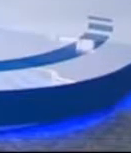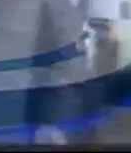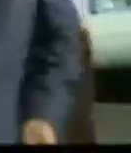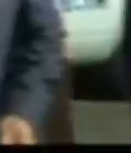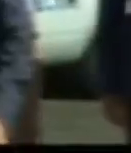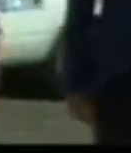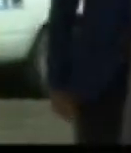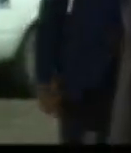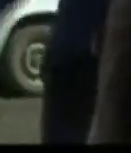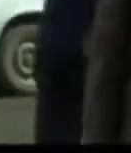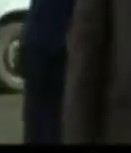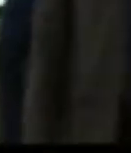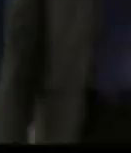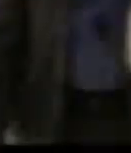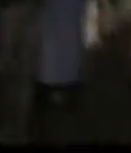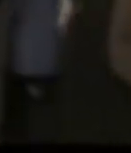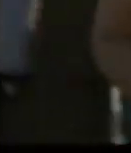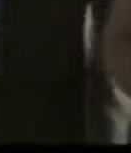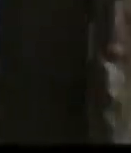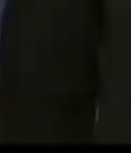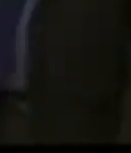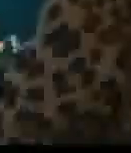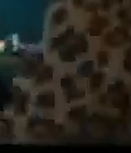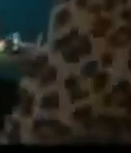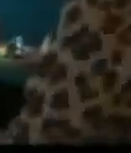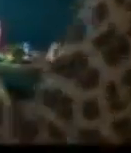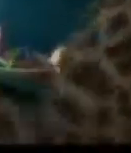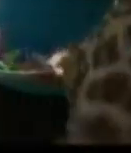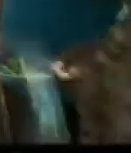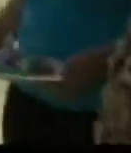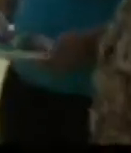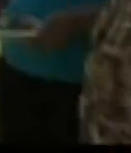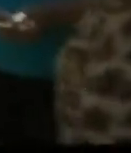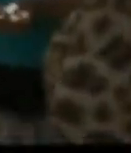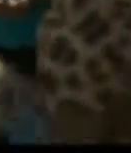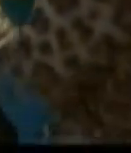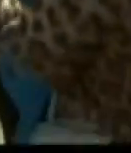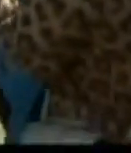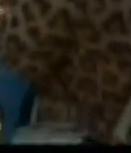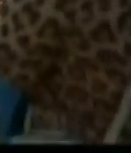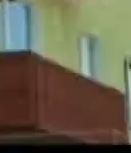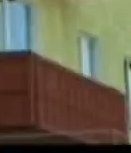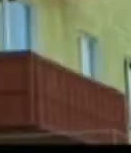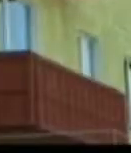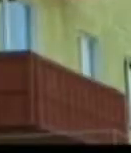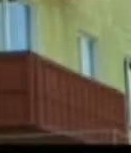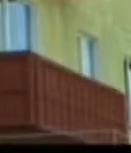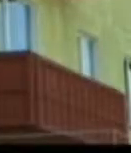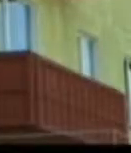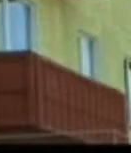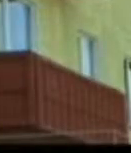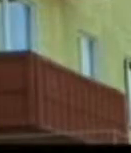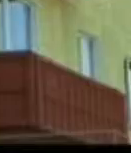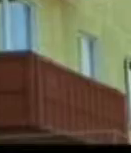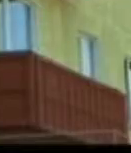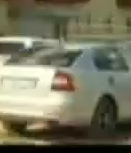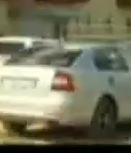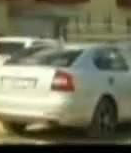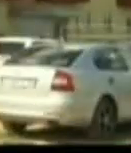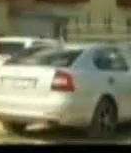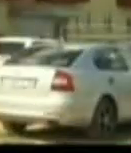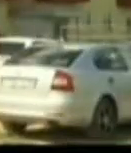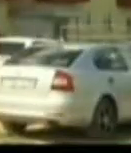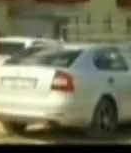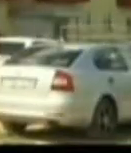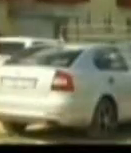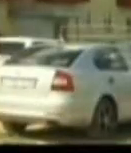тоқталсақ. Қала әкімі Ермак Сәлімов пәтер кілттерін табыс етті. Су тасқынынан үйлері апатты деп танылған тұрғындар